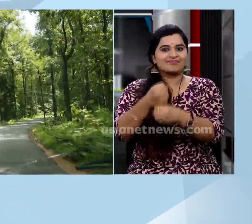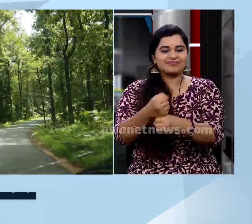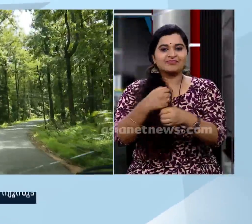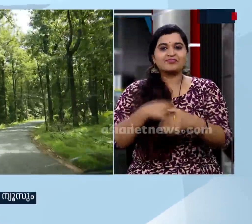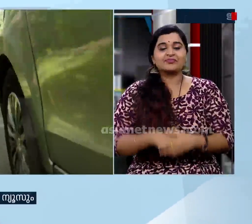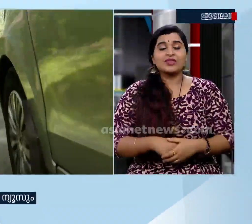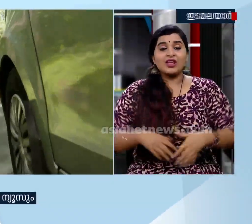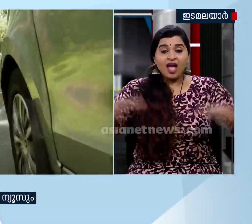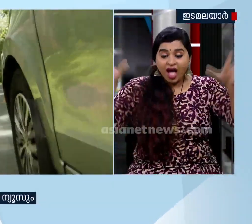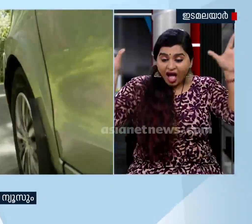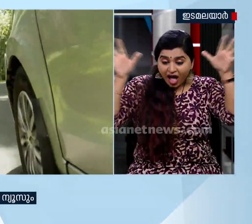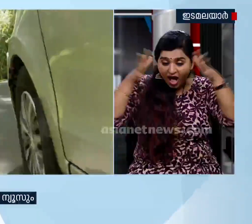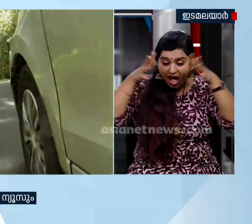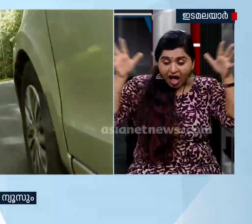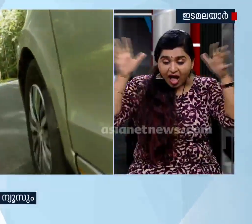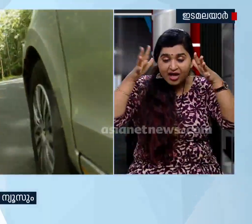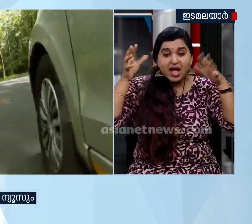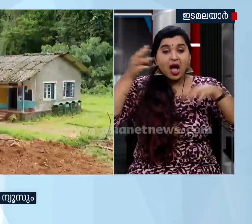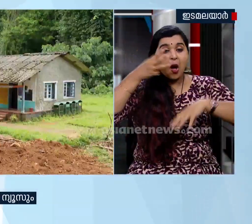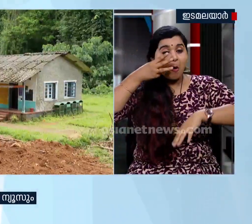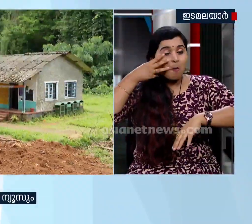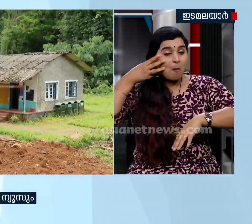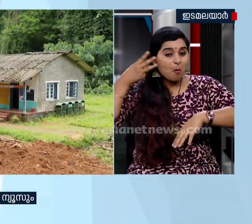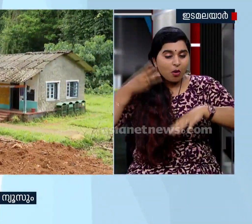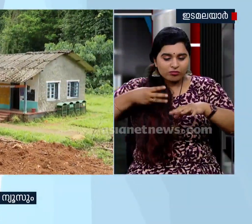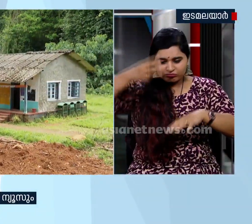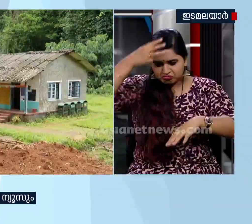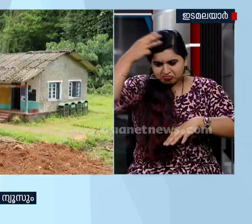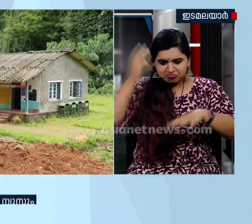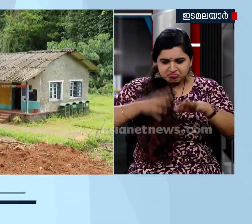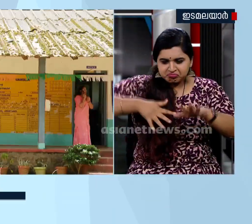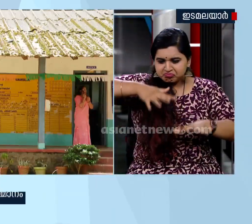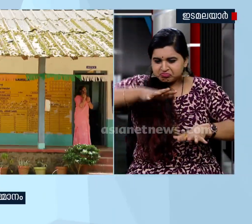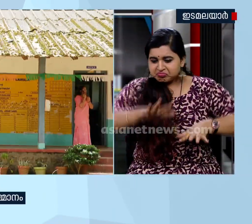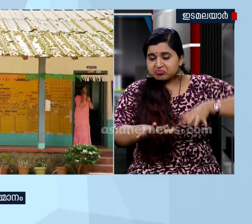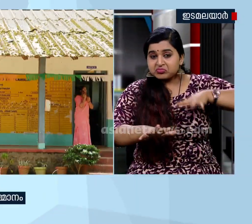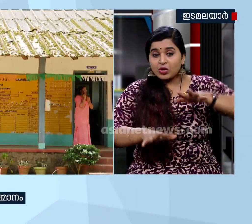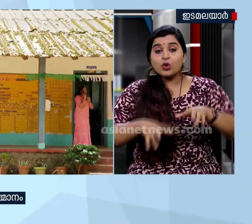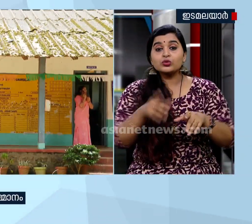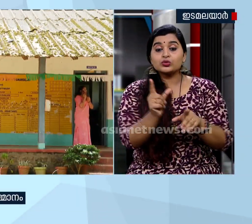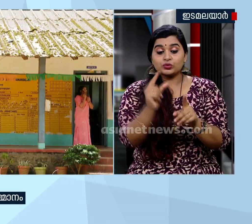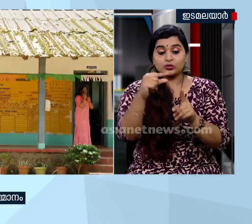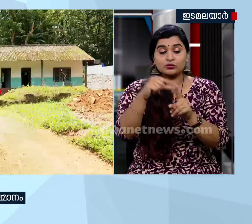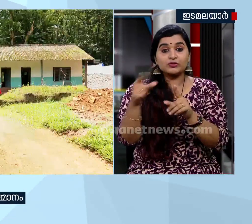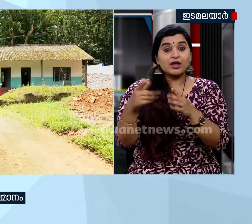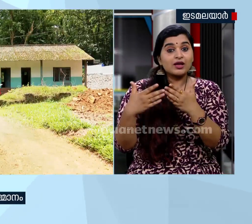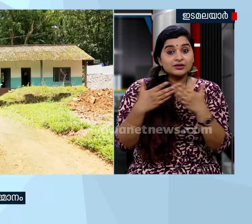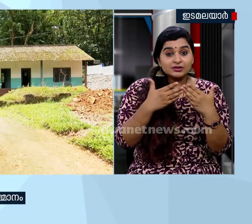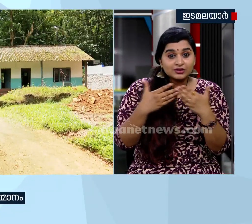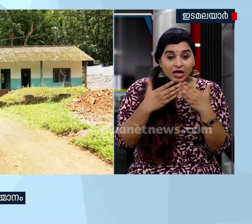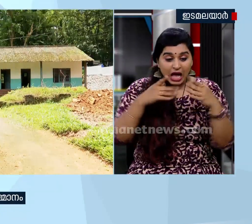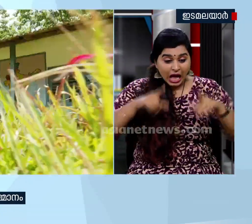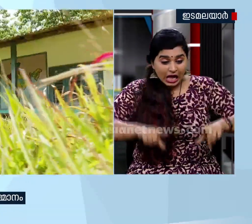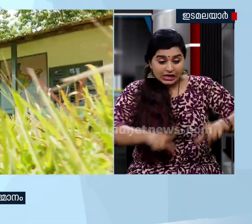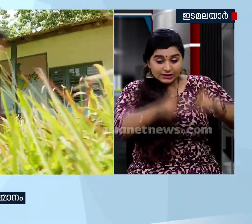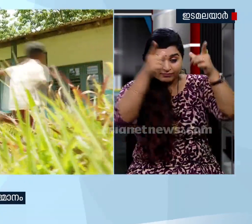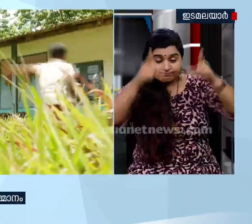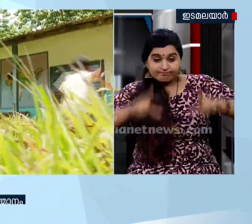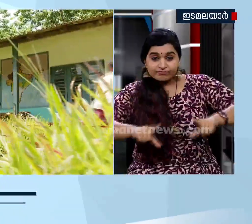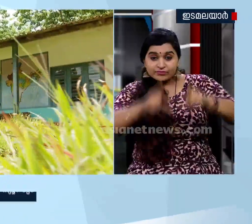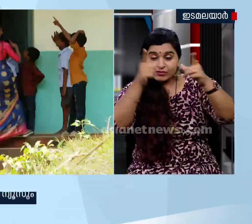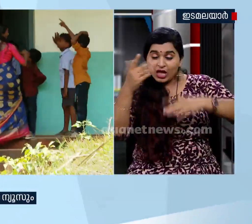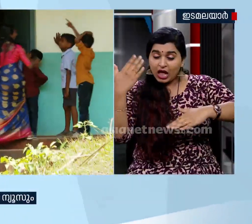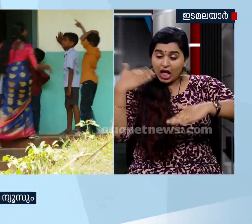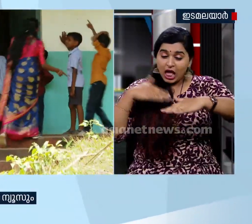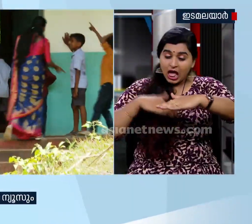ആനയും പുലിയും ഇറങ്ങുന്ന കുട്ടമ്പുഴയുടെ വനമേഖലയ്ക്കുള്ളിലാണ് ഇടമലയാർ യു പി സ്കൂൾ. കാടിനുള്ളിൽ നിന്ന് മണിക്കൂറുകൾ കഠിന വഴിയിലൂടെയാണ് ഓരോ